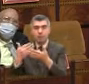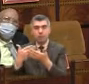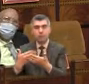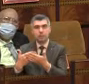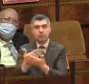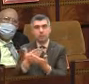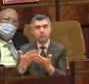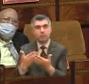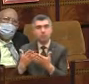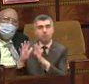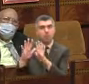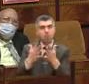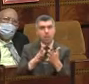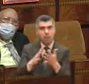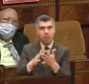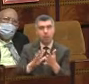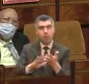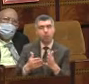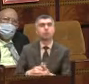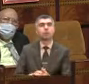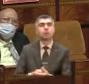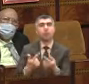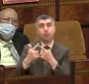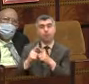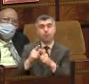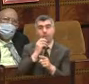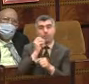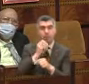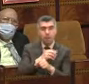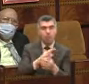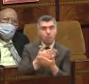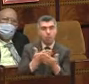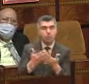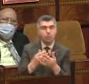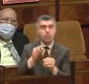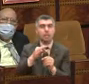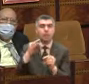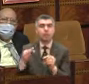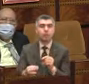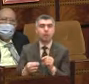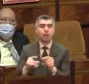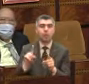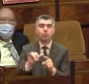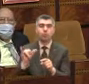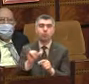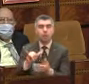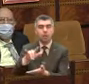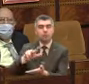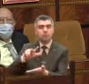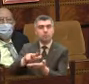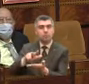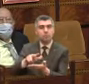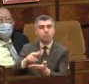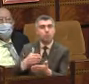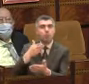ببلادنا ومدى المحافظه على النظام البيئي ومحاربه اشكال التلوث، وما هي النتائج المعتمده الافقيه للسياسه البيئيه